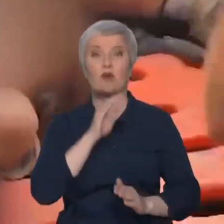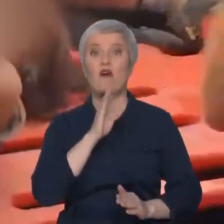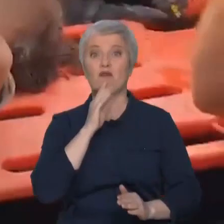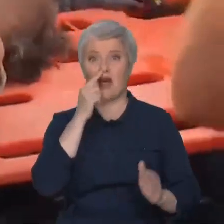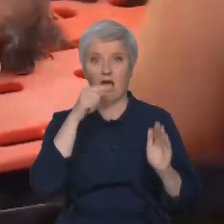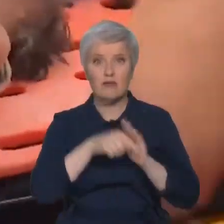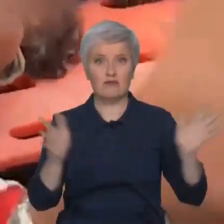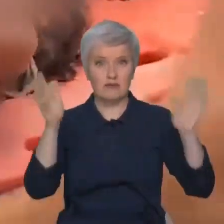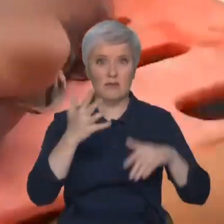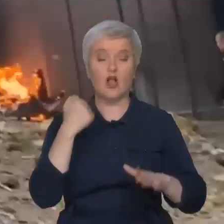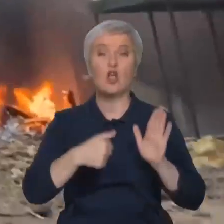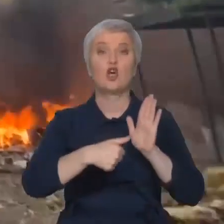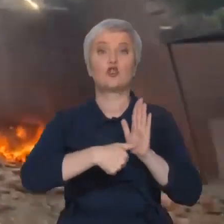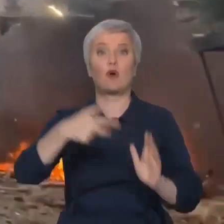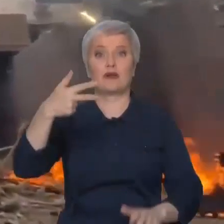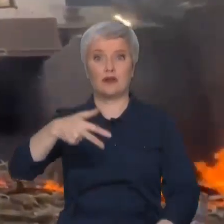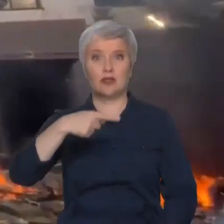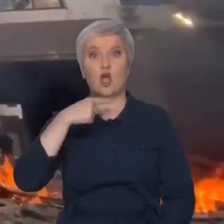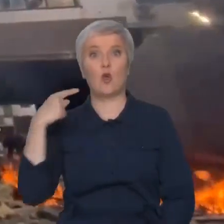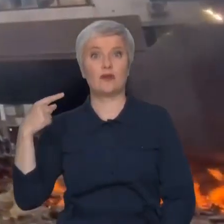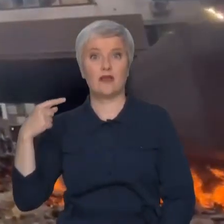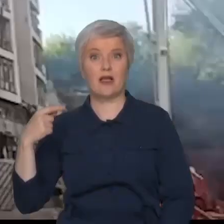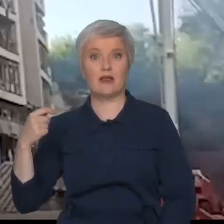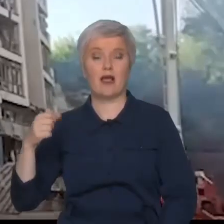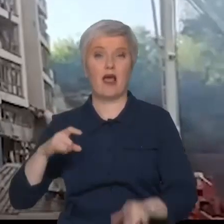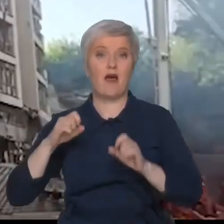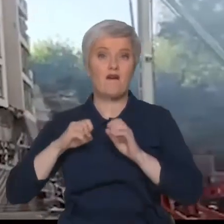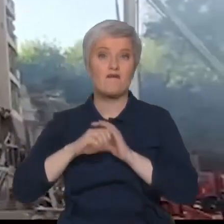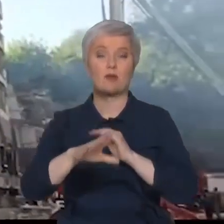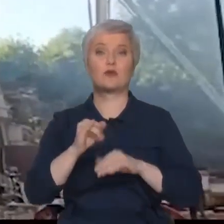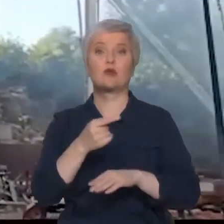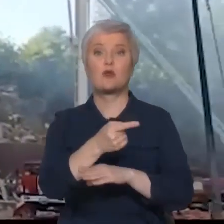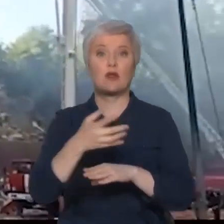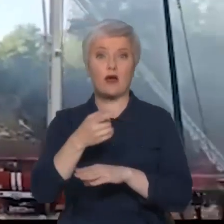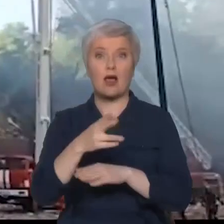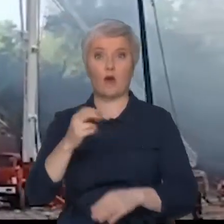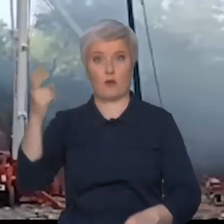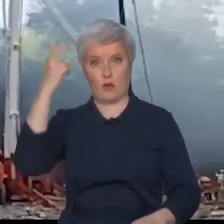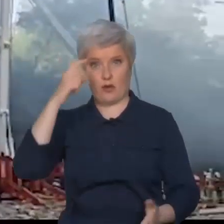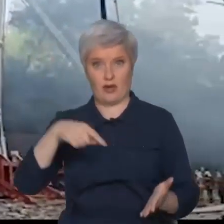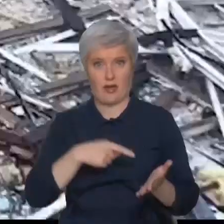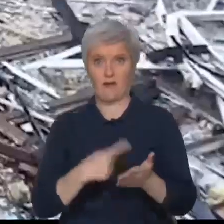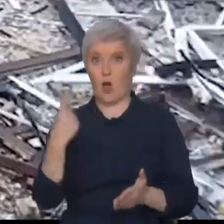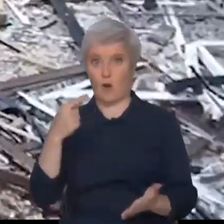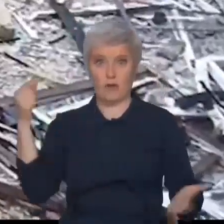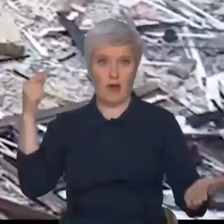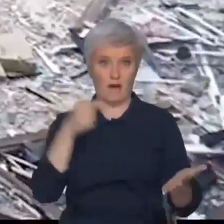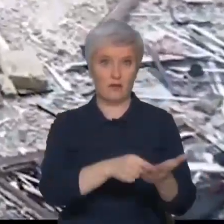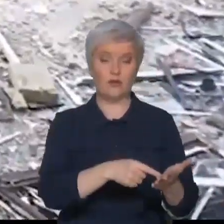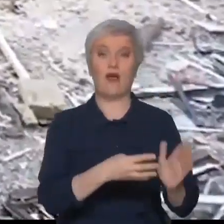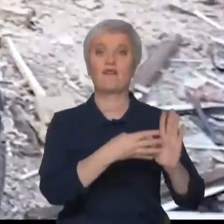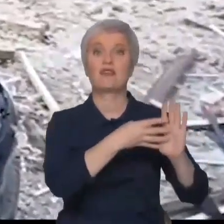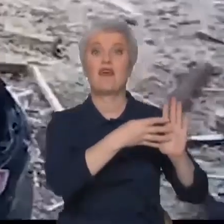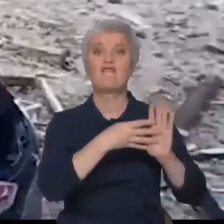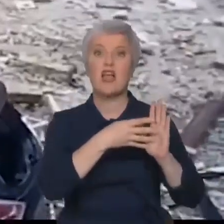того, як близько 6:30 росіяни випустили по Києву кілька ракет. Одна з них влучила в 9-поверхівку.